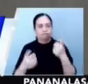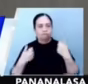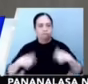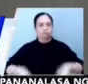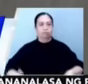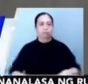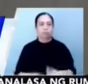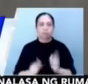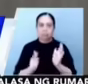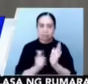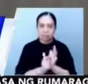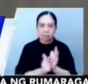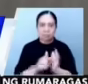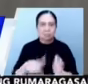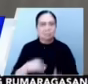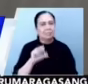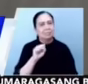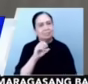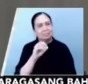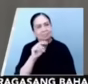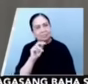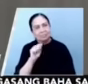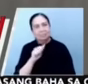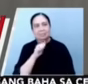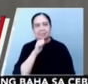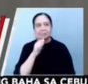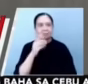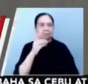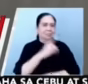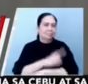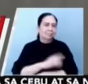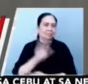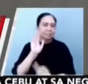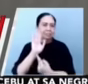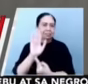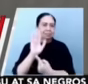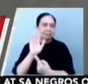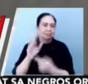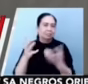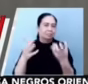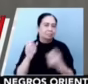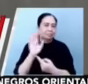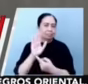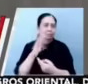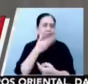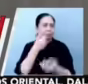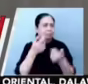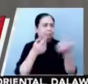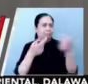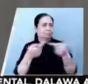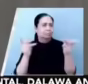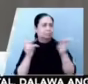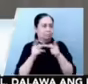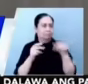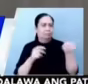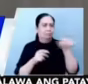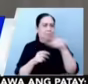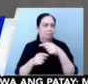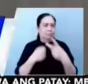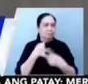Because this is SONA eh. It's not a day of protest eh. If you want to protest, there are some areas reserved for